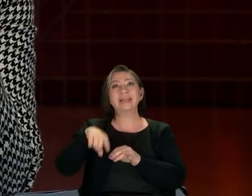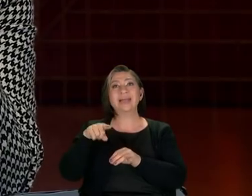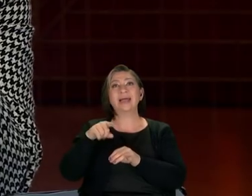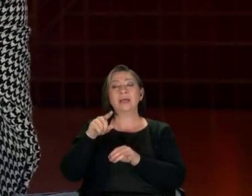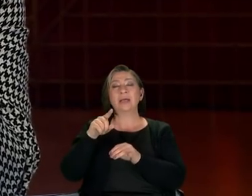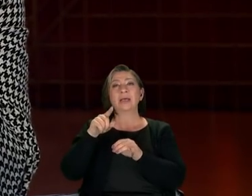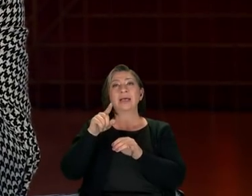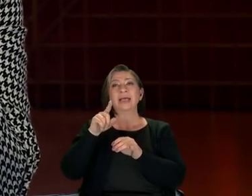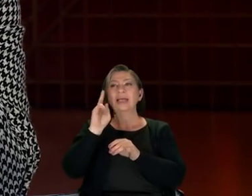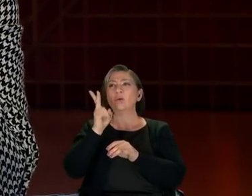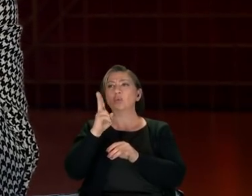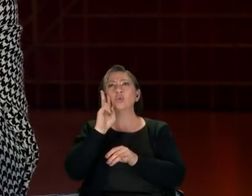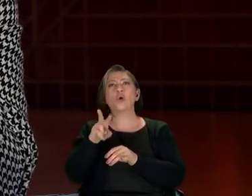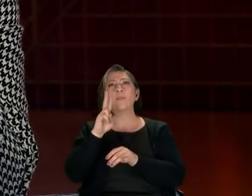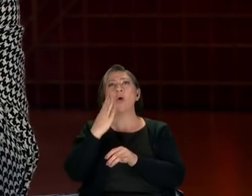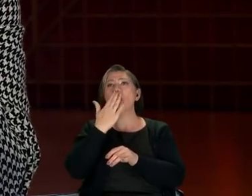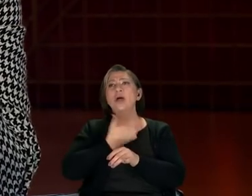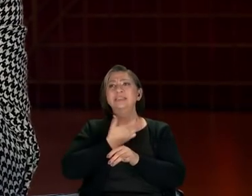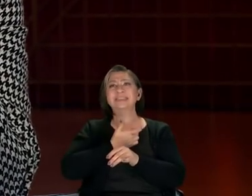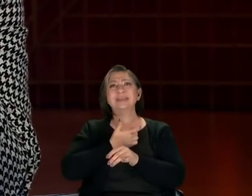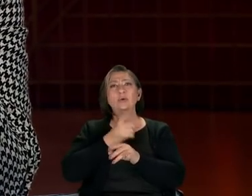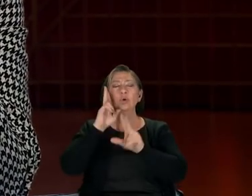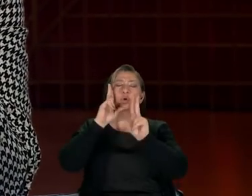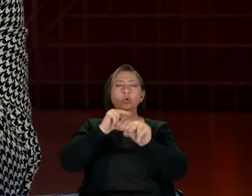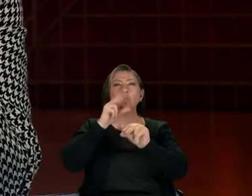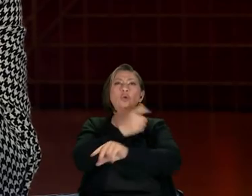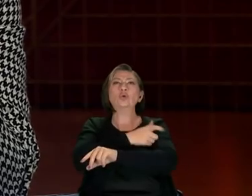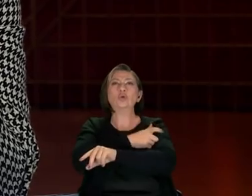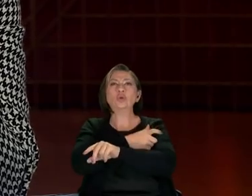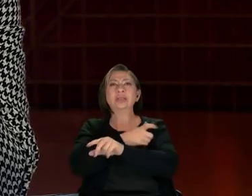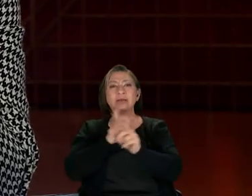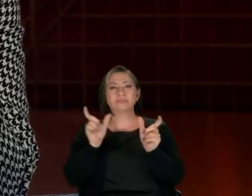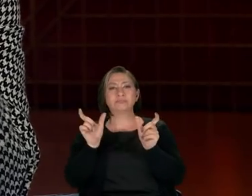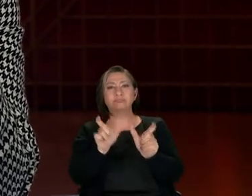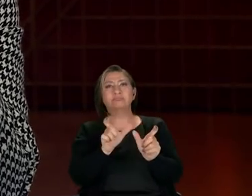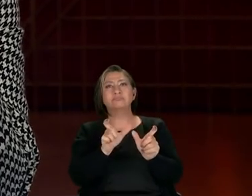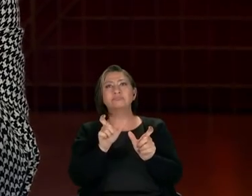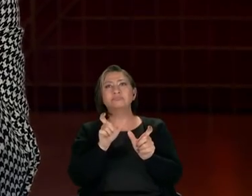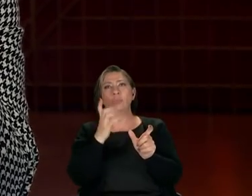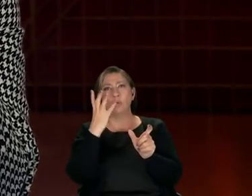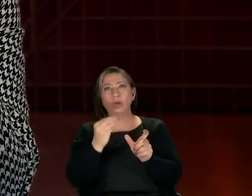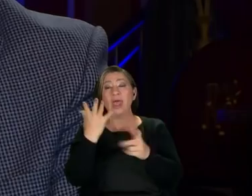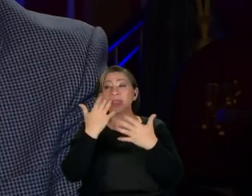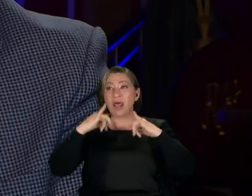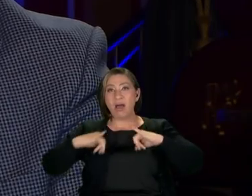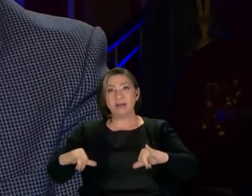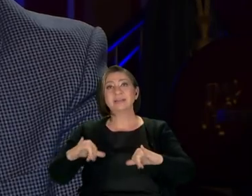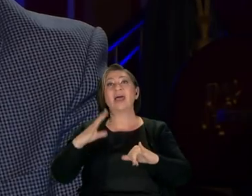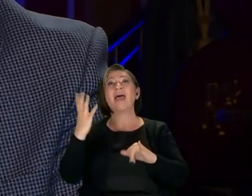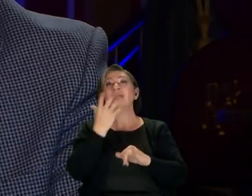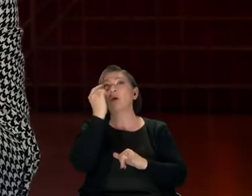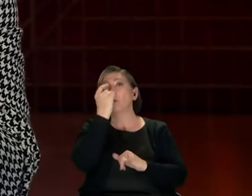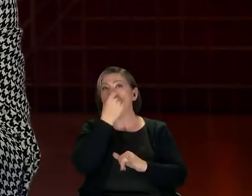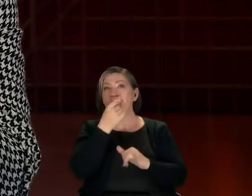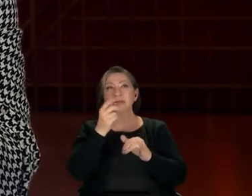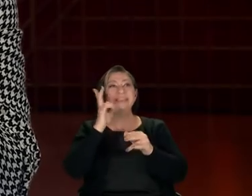iki gündür daha doğrusu bunu görüyoruz. Öğrenci yurtlarının karantina alanları olarak tahsis edilmesi meselesi. Tabii ki en rahat, en